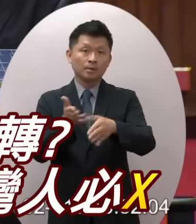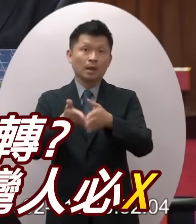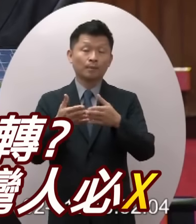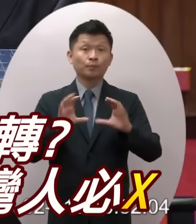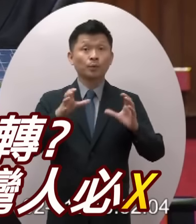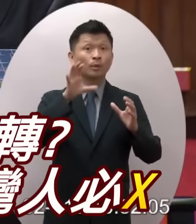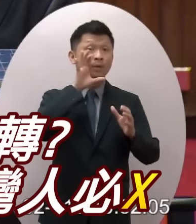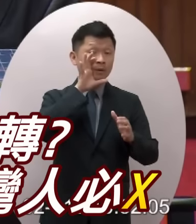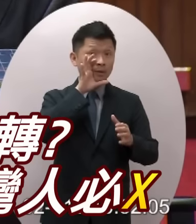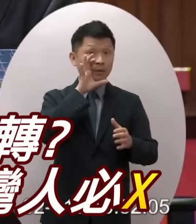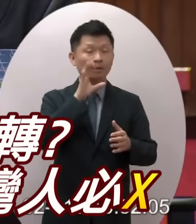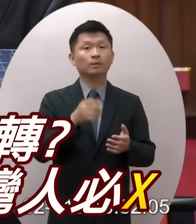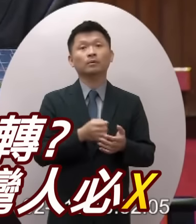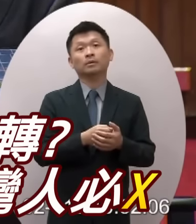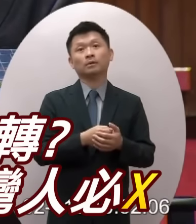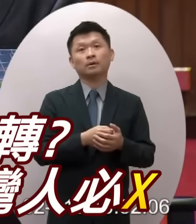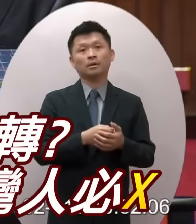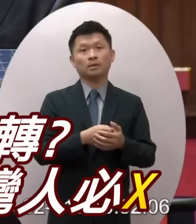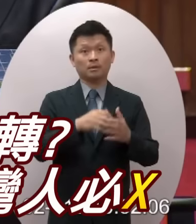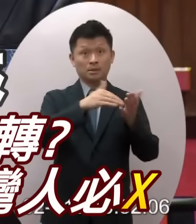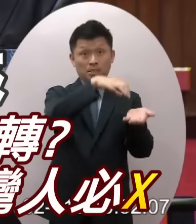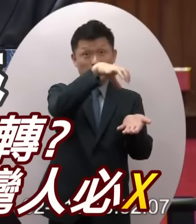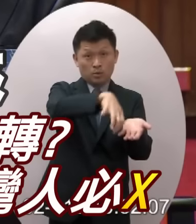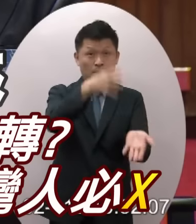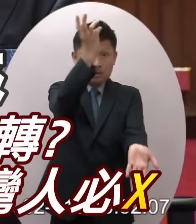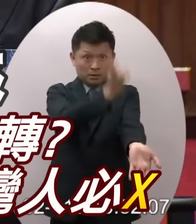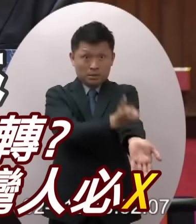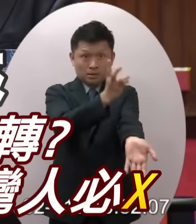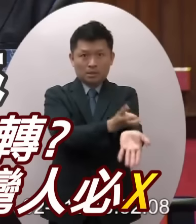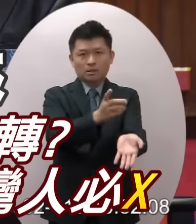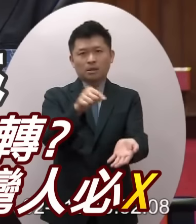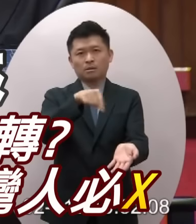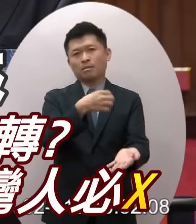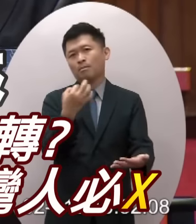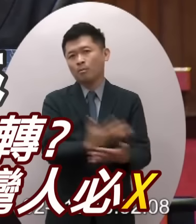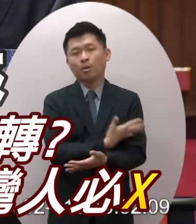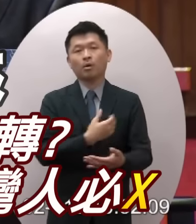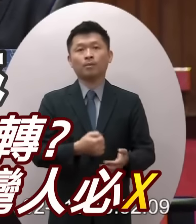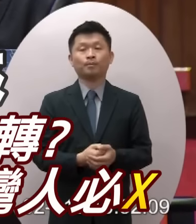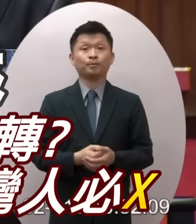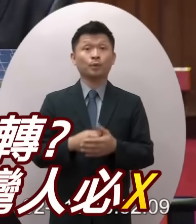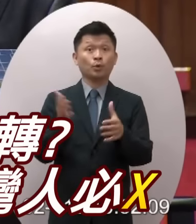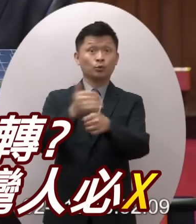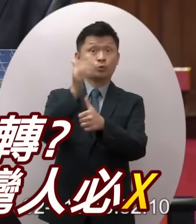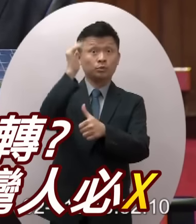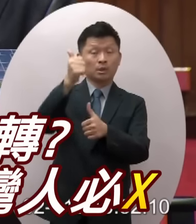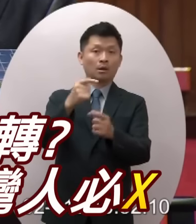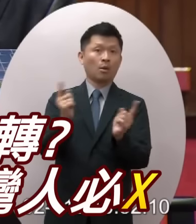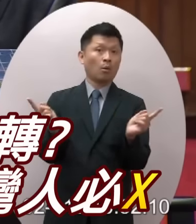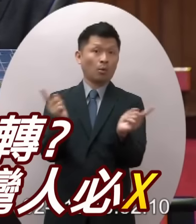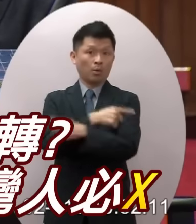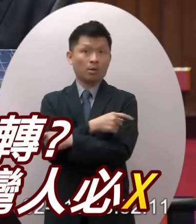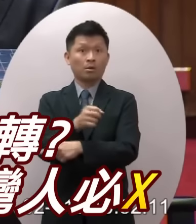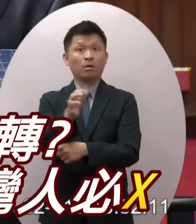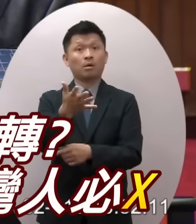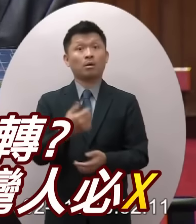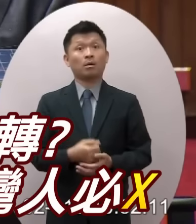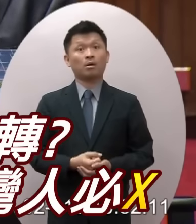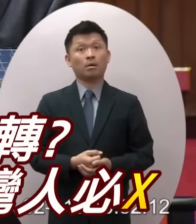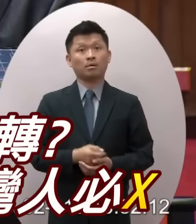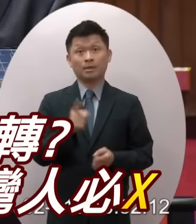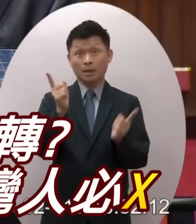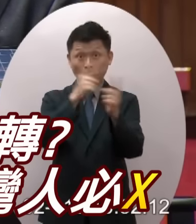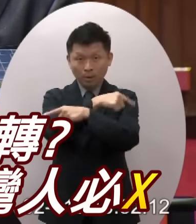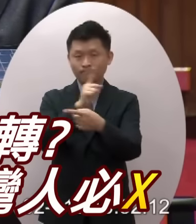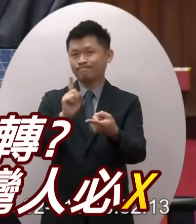输液拢无够嘛？ 是。 谁那你会甲这个输掉换落来？你换落来是